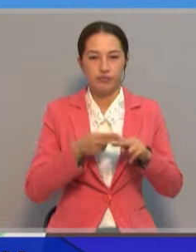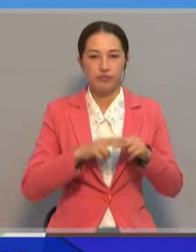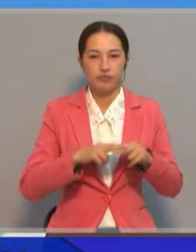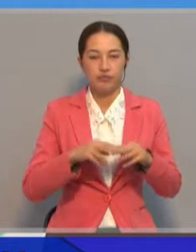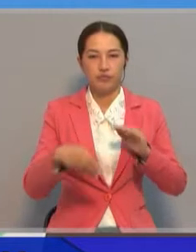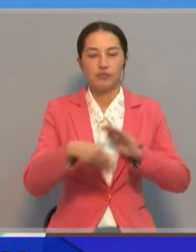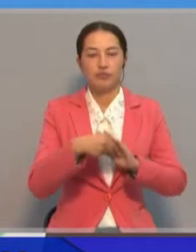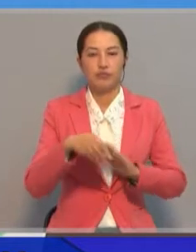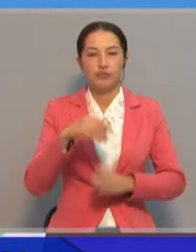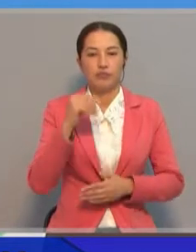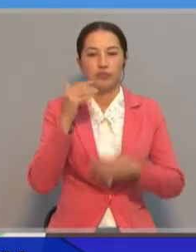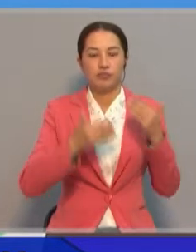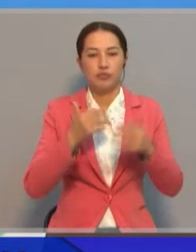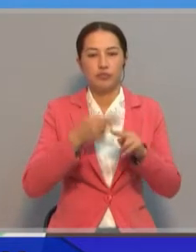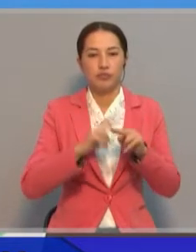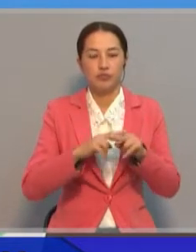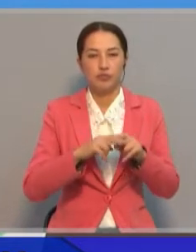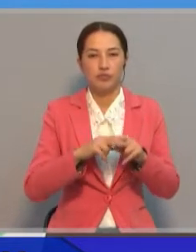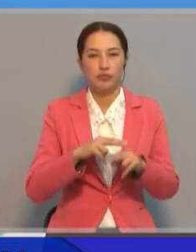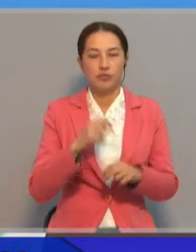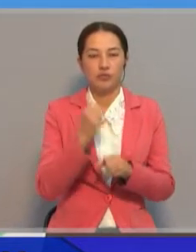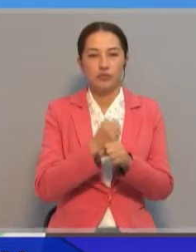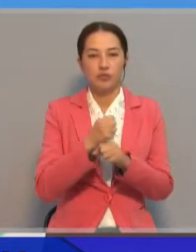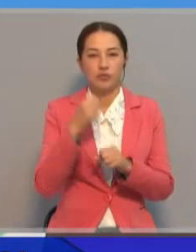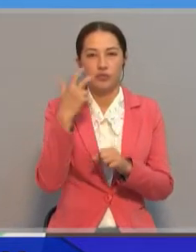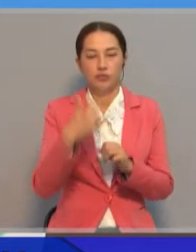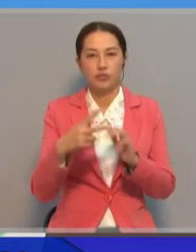Сыбайлас жемқорлық жасаған үшін 29 тұлға